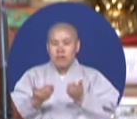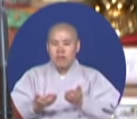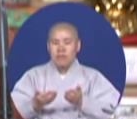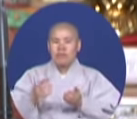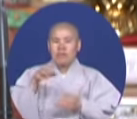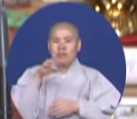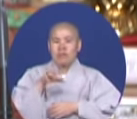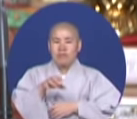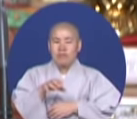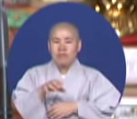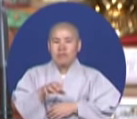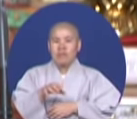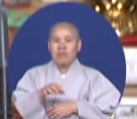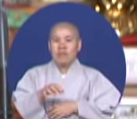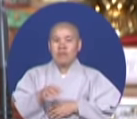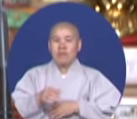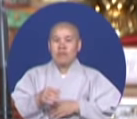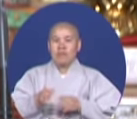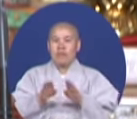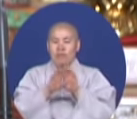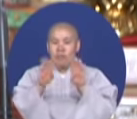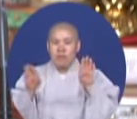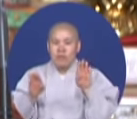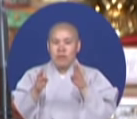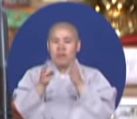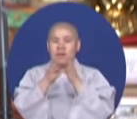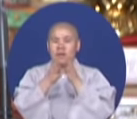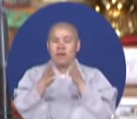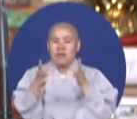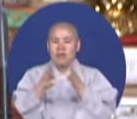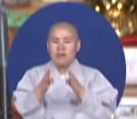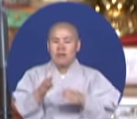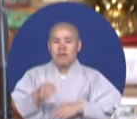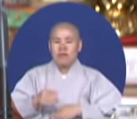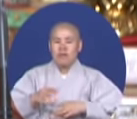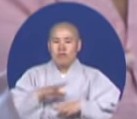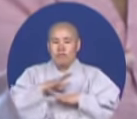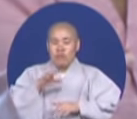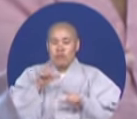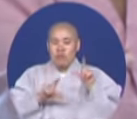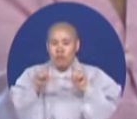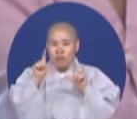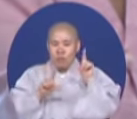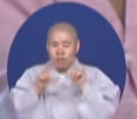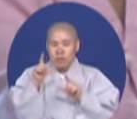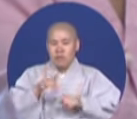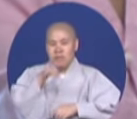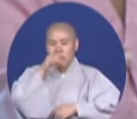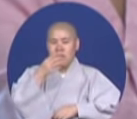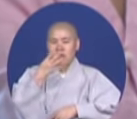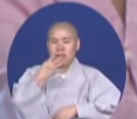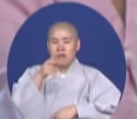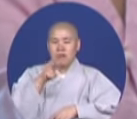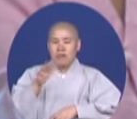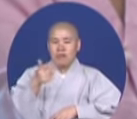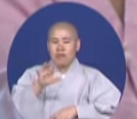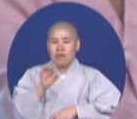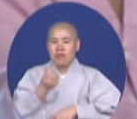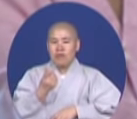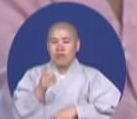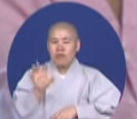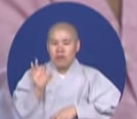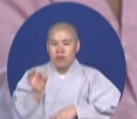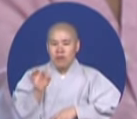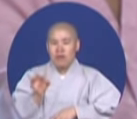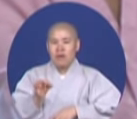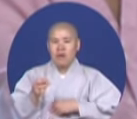입구에 아주 무서운 모양을 하고 있는데 그게 옹호하는 모습입니다. 그게 척사현정이라고 삿된 건